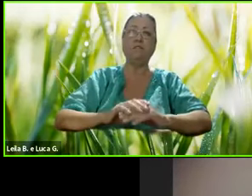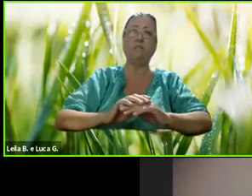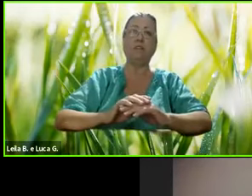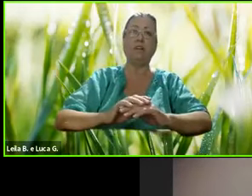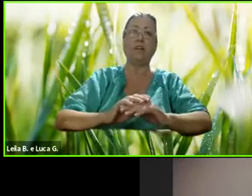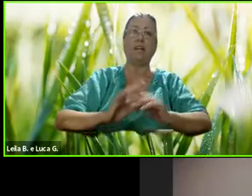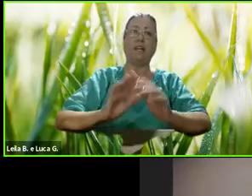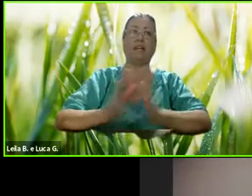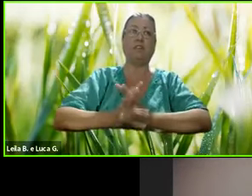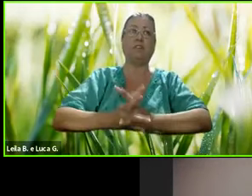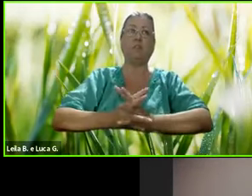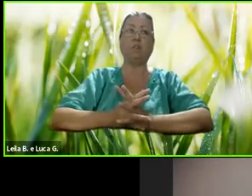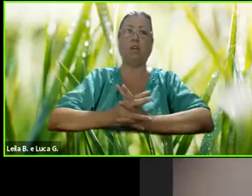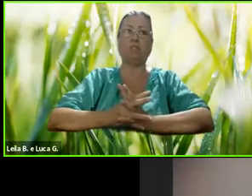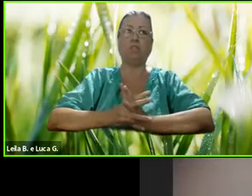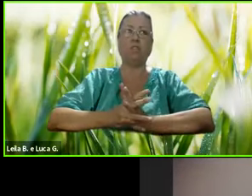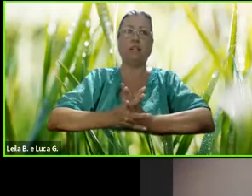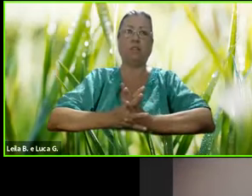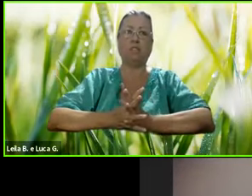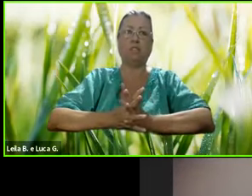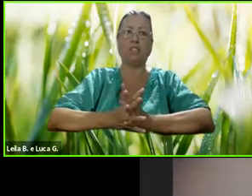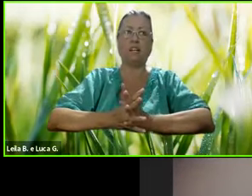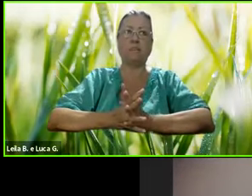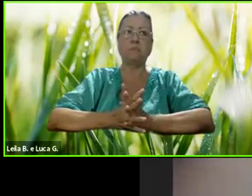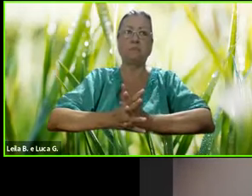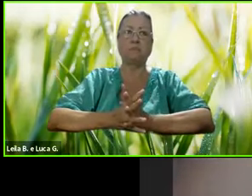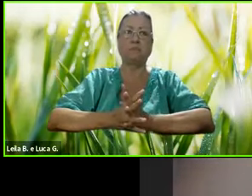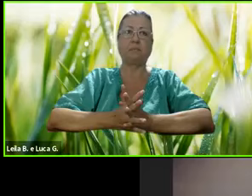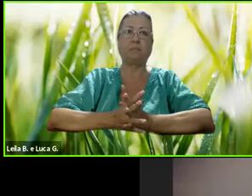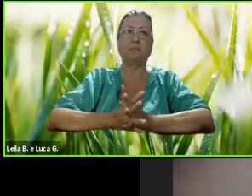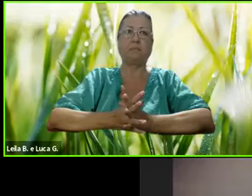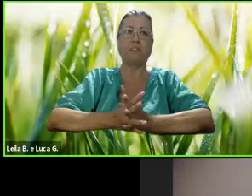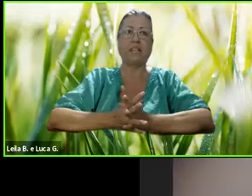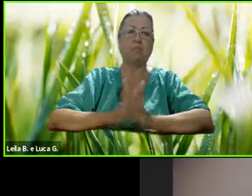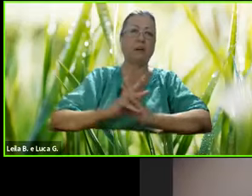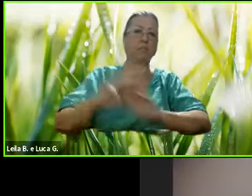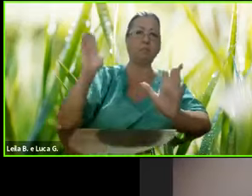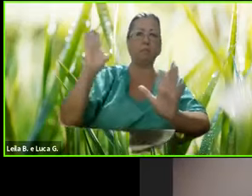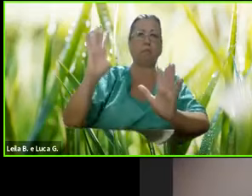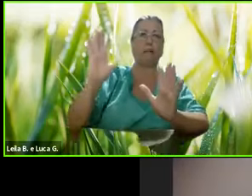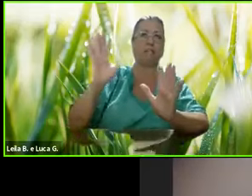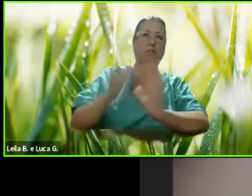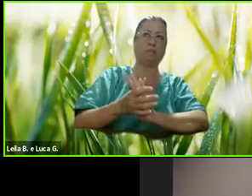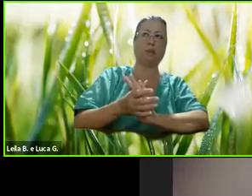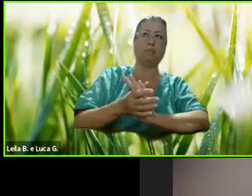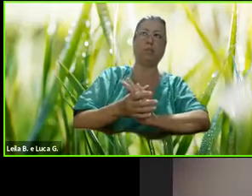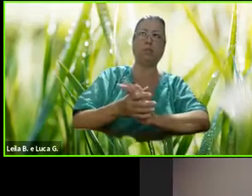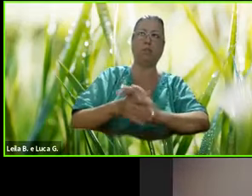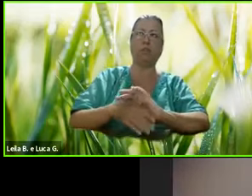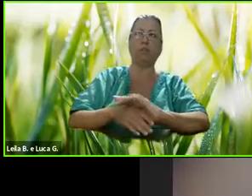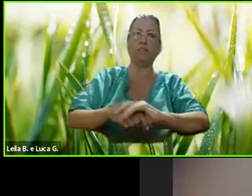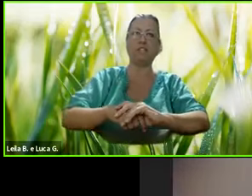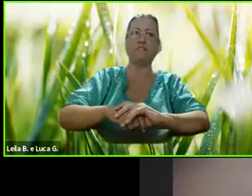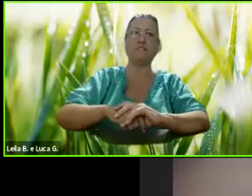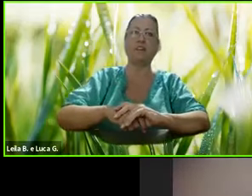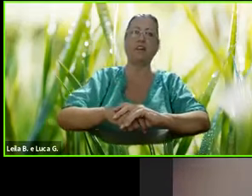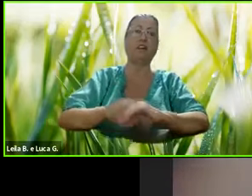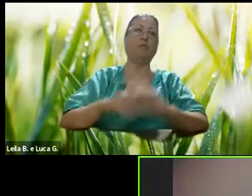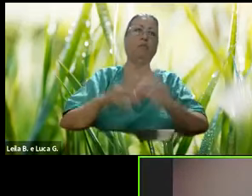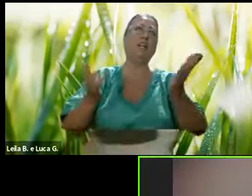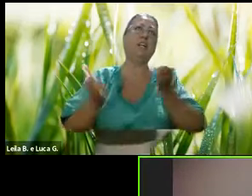cose. C'è qualcun altro che vuoi dire qualcosa? Che è rimasto un po' perplesso, non ho capito